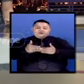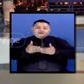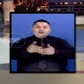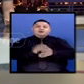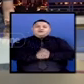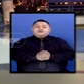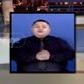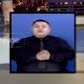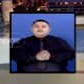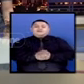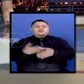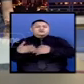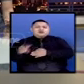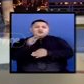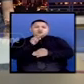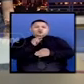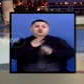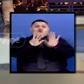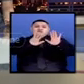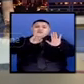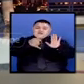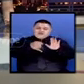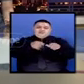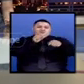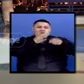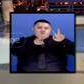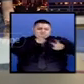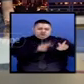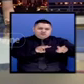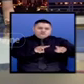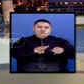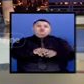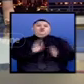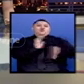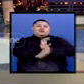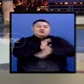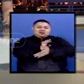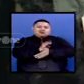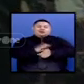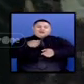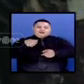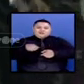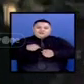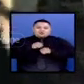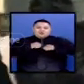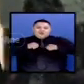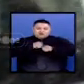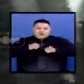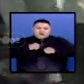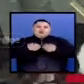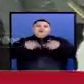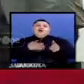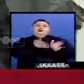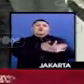kau birsa setelah sembilan jam jalani pemeriksaan mantan Menteri Pemuda dan Olahraga Roy Suryo akhirnya keluar dari ruang penyidik